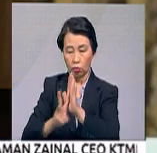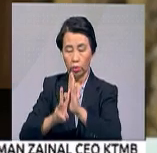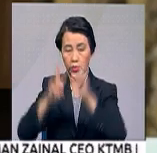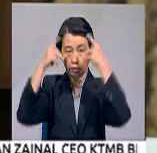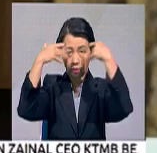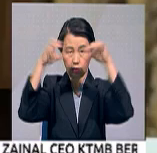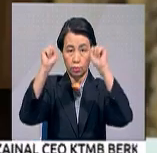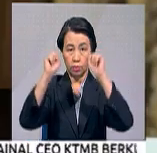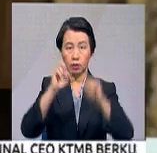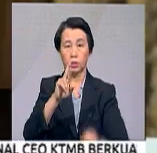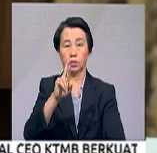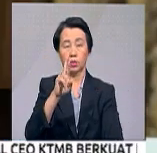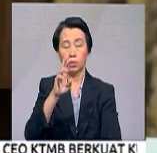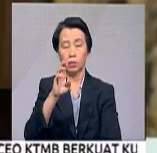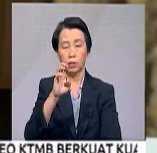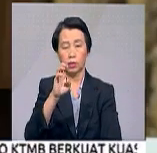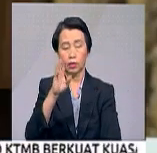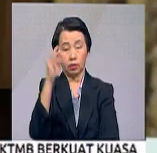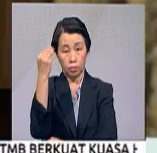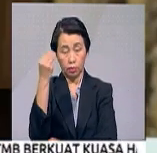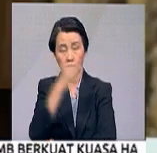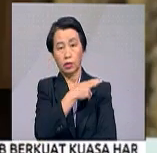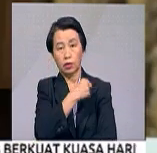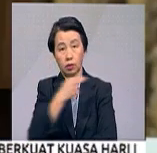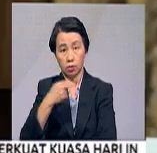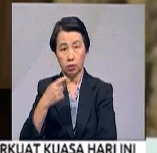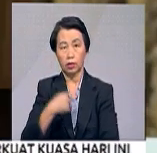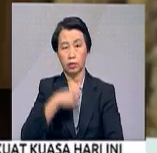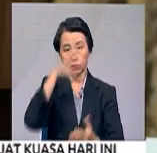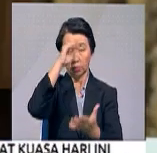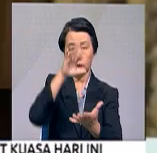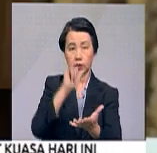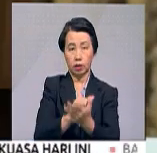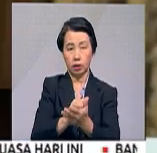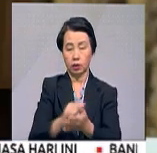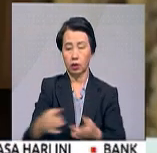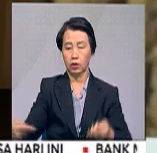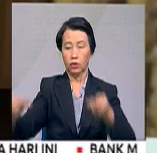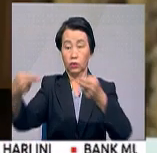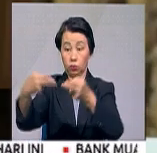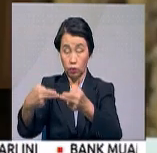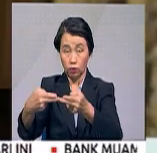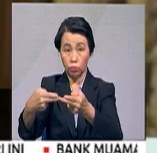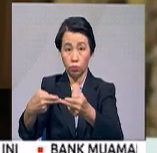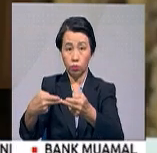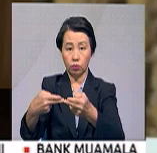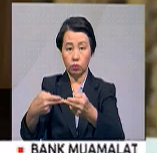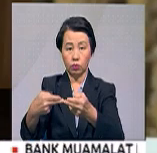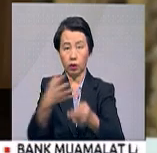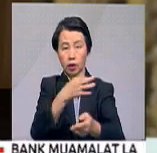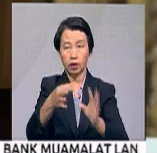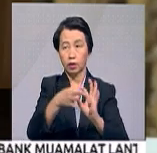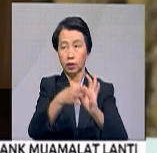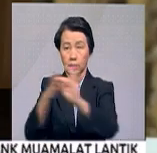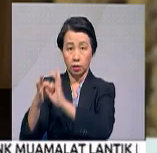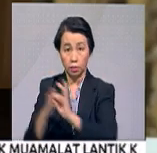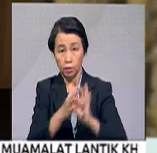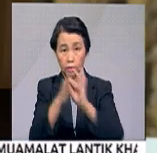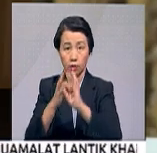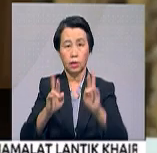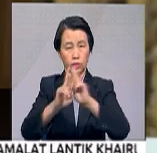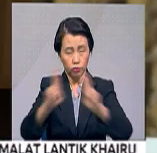Presiden Republik Indonesia. Saya yakin hubungan akrab serta kerjasama erat yang